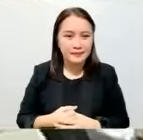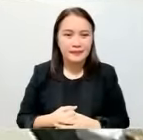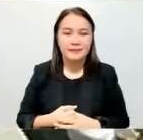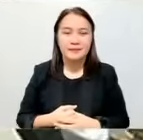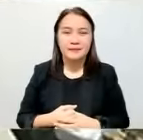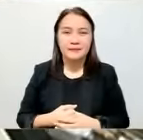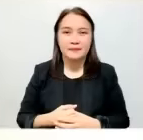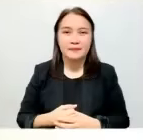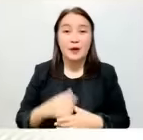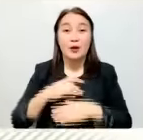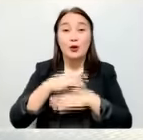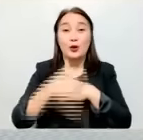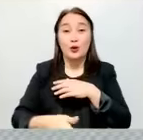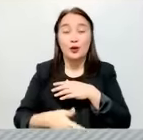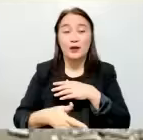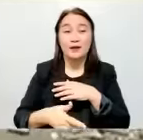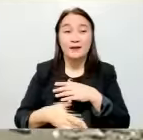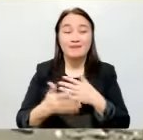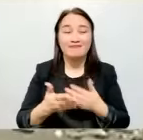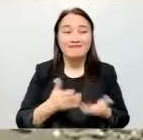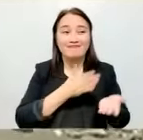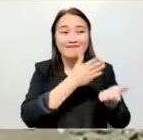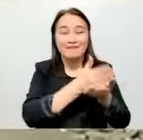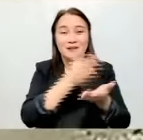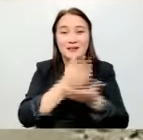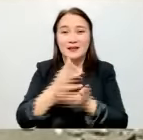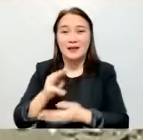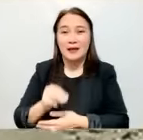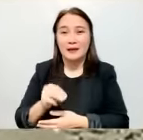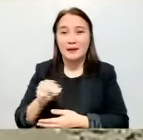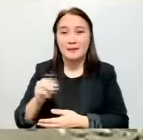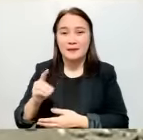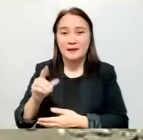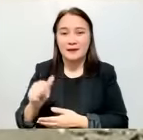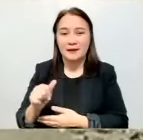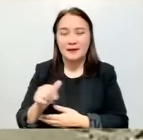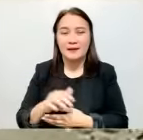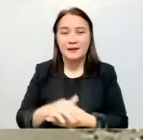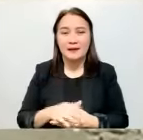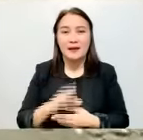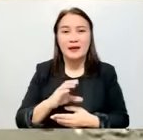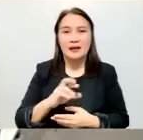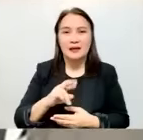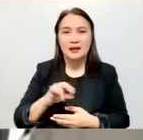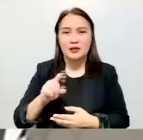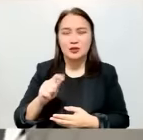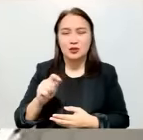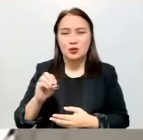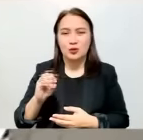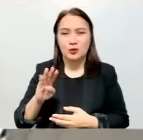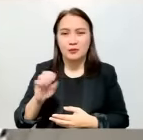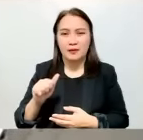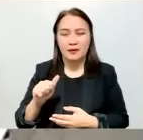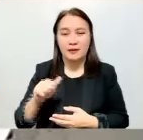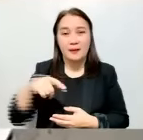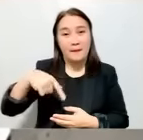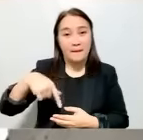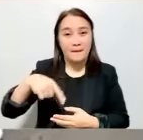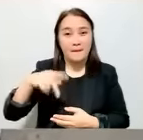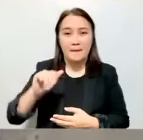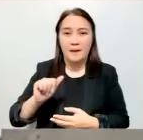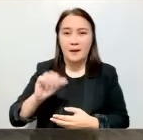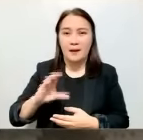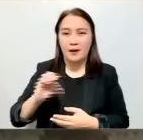Maagang nag-ikot ang mga tauhan ng MMDA Special Operations Group sa bahagi ng Cristobal Street sa Papo, Maynila. Ang